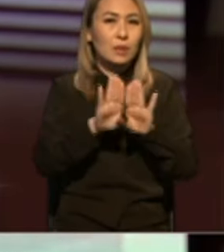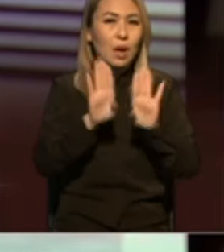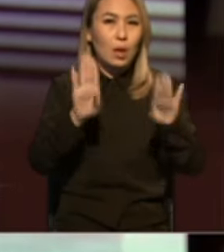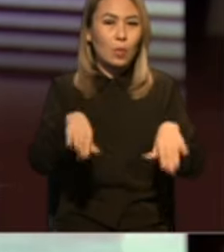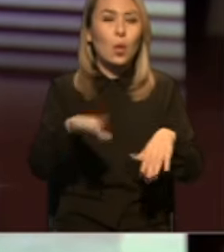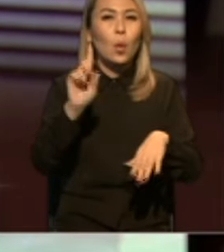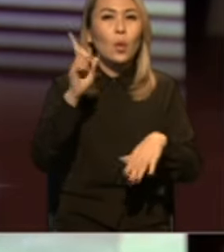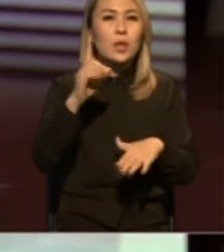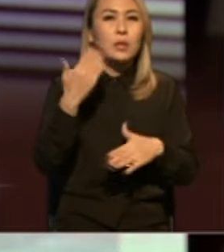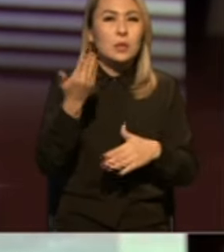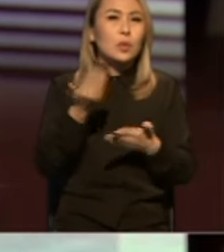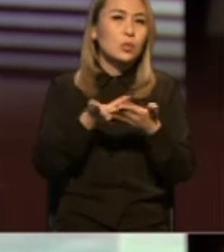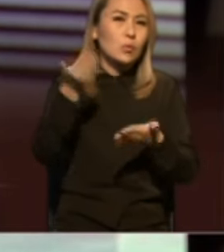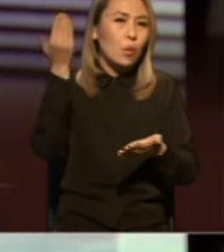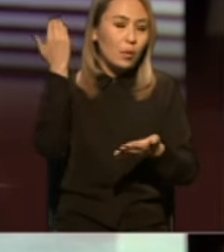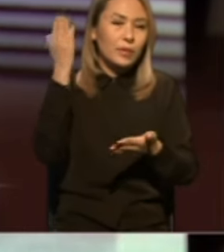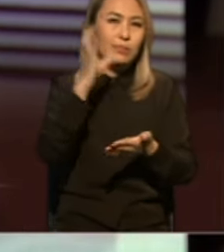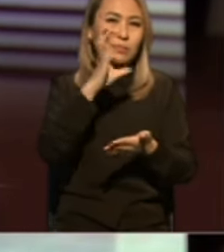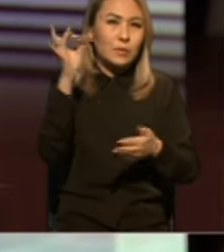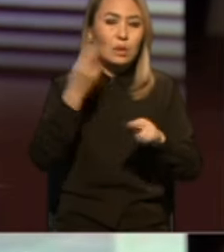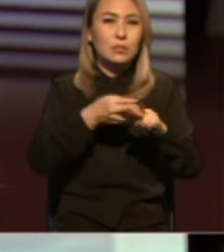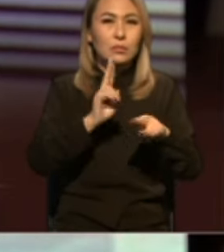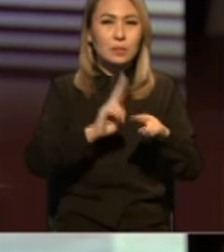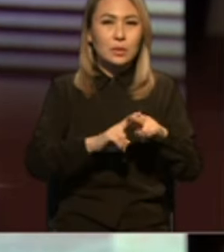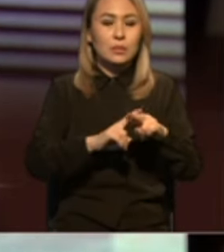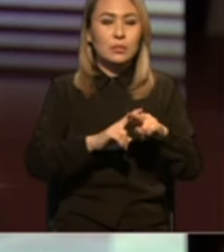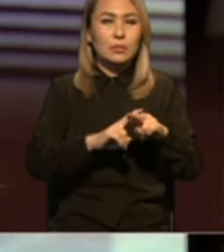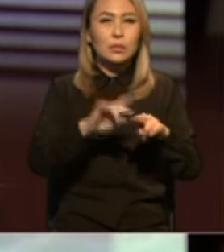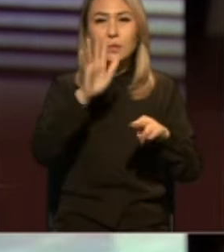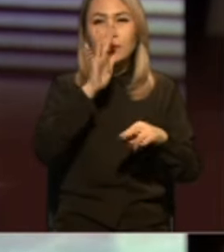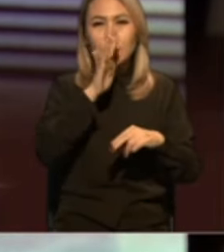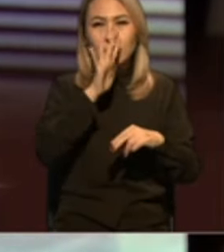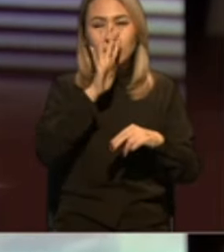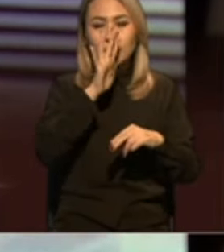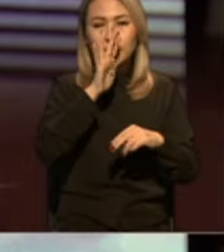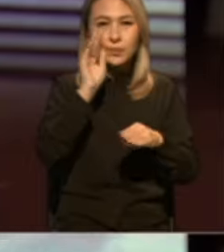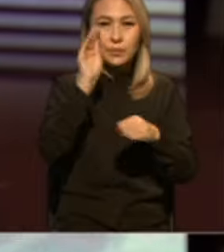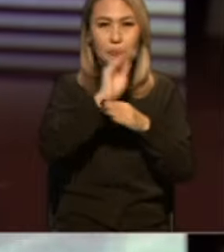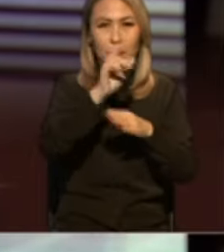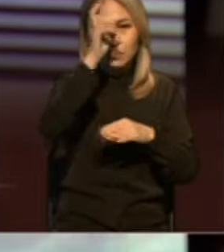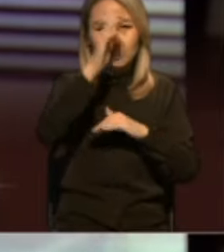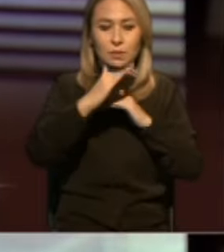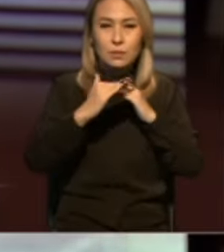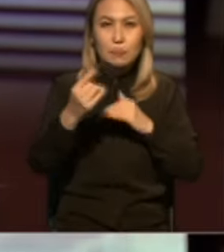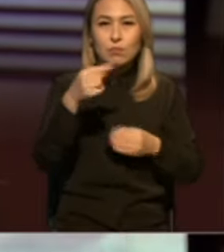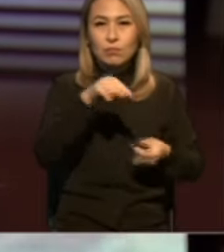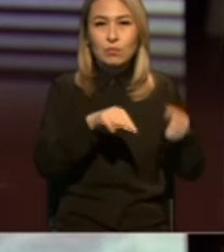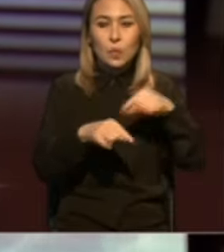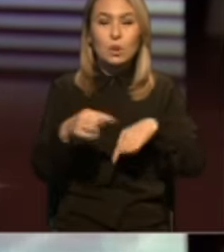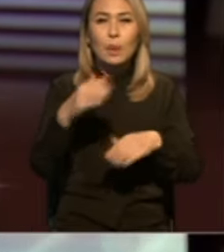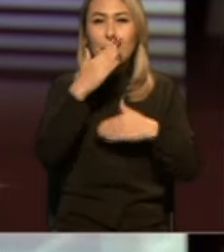бұл совет дәуірінен бұрын тіпті совет одағы кезінде де түркі халықтарын бір-біріне жақын сезінуі,